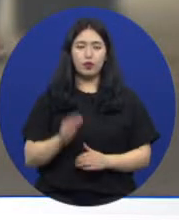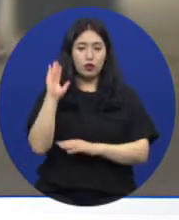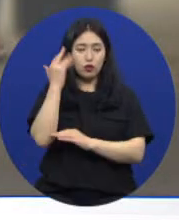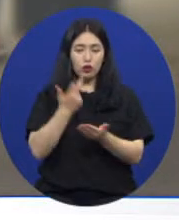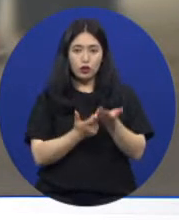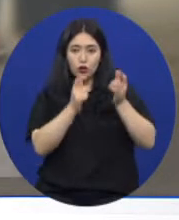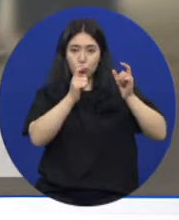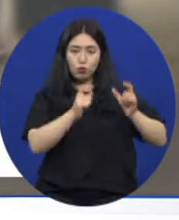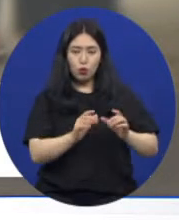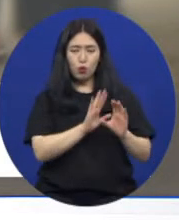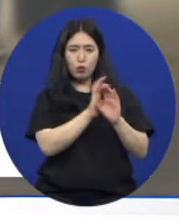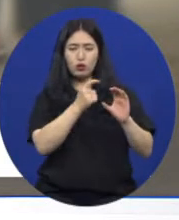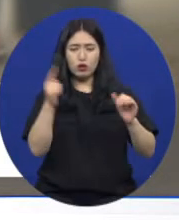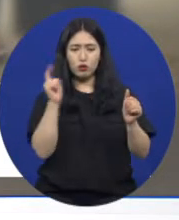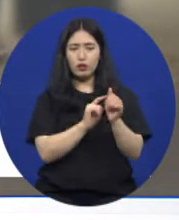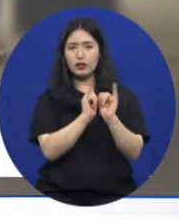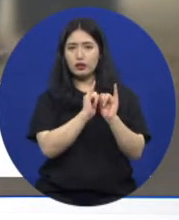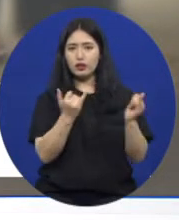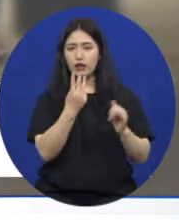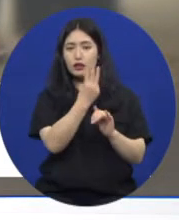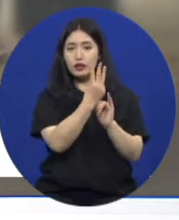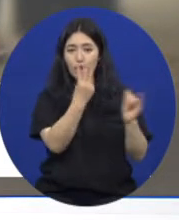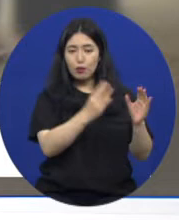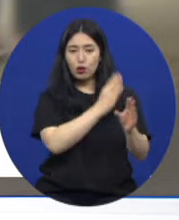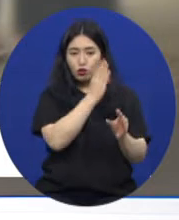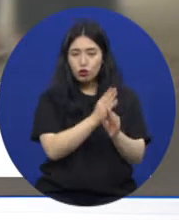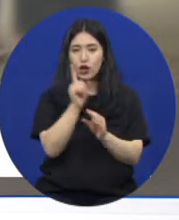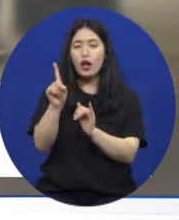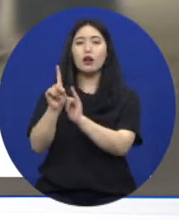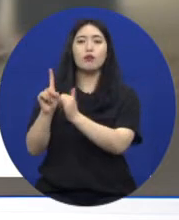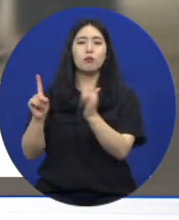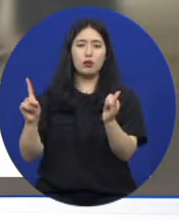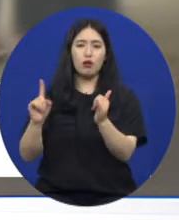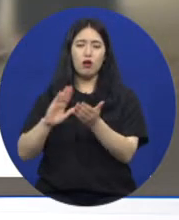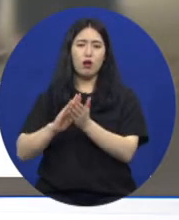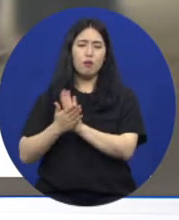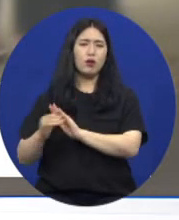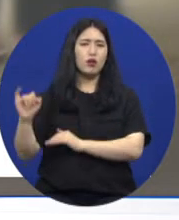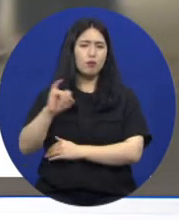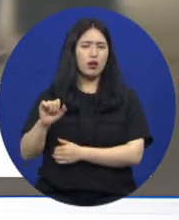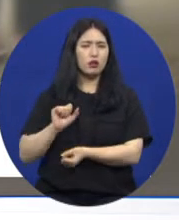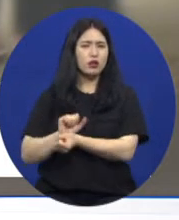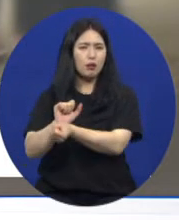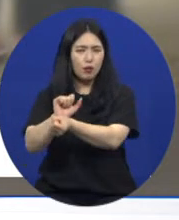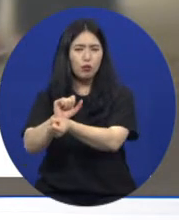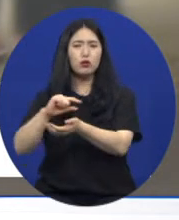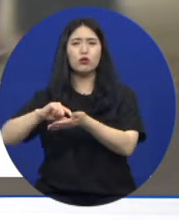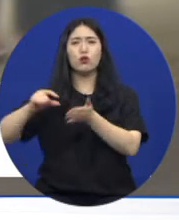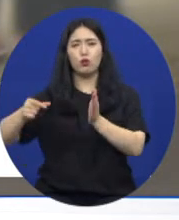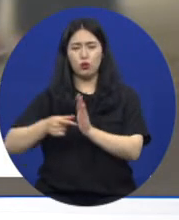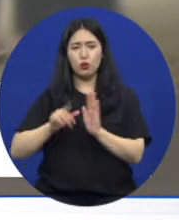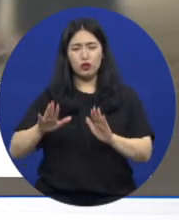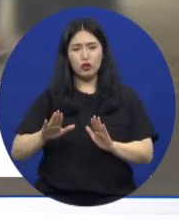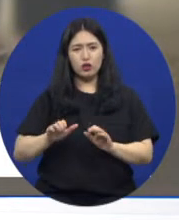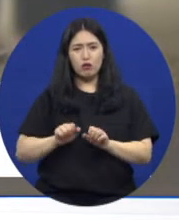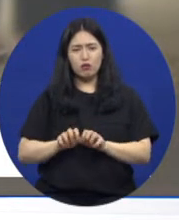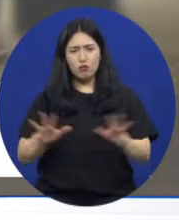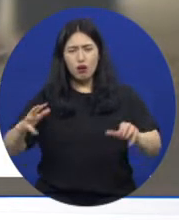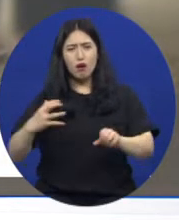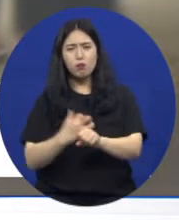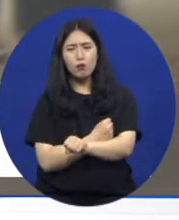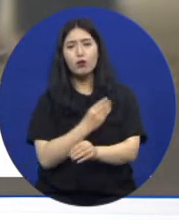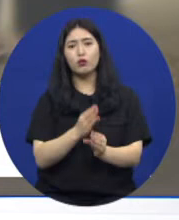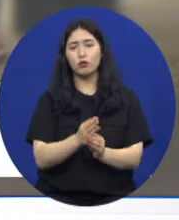최근 제주 지역에 코로나19 확진자 3명 중 1명이 변이 바이러스 감염일 만큼 변이 바이러스 확산세가